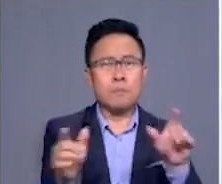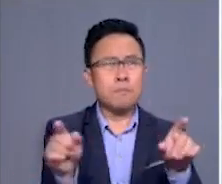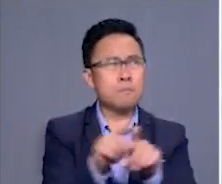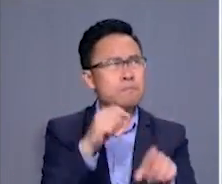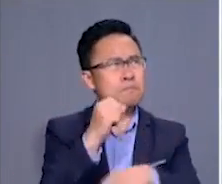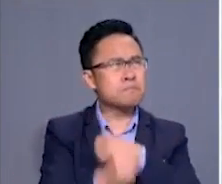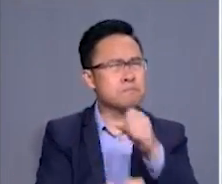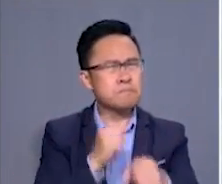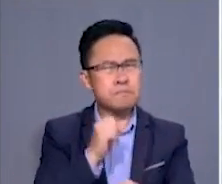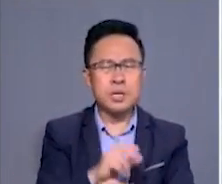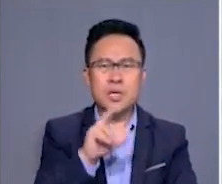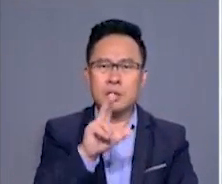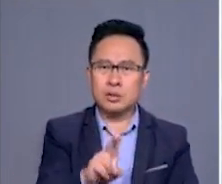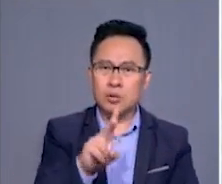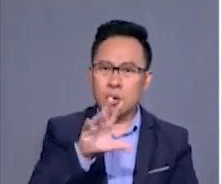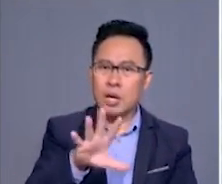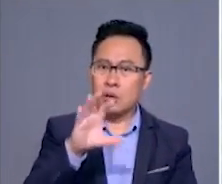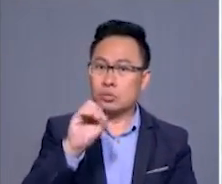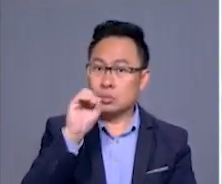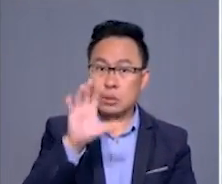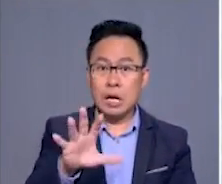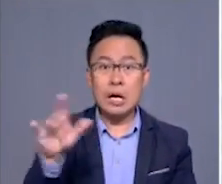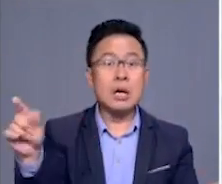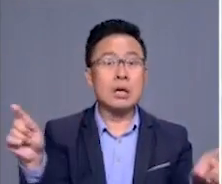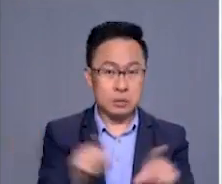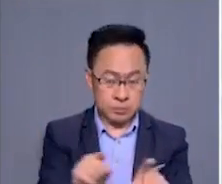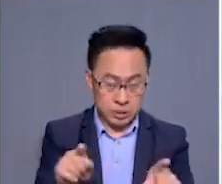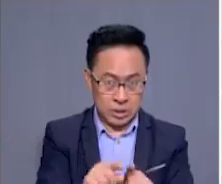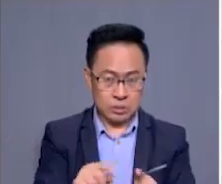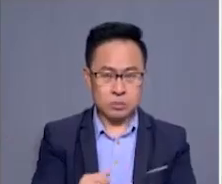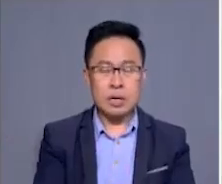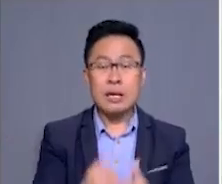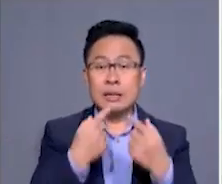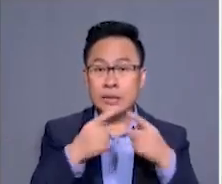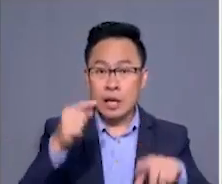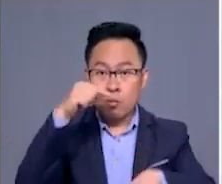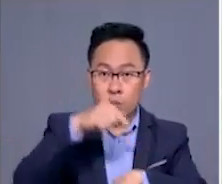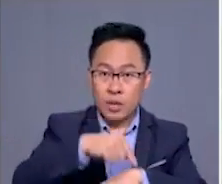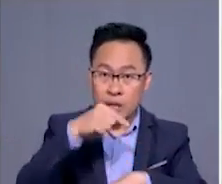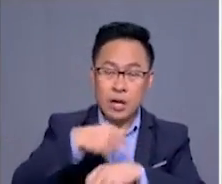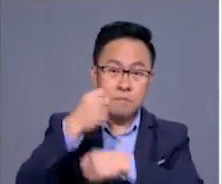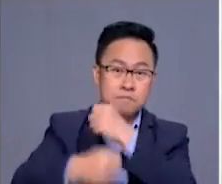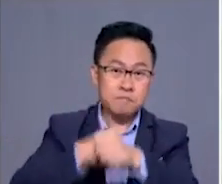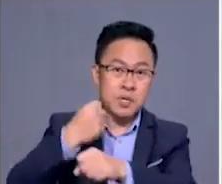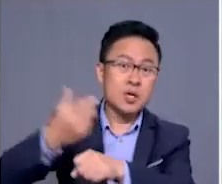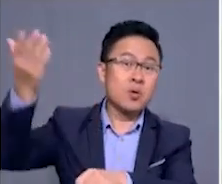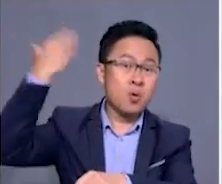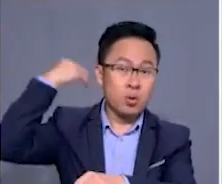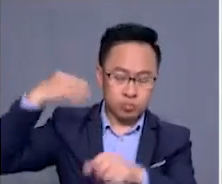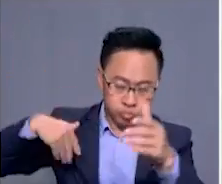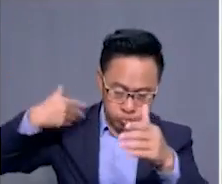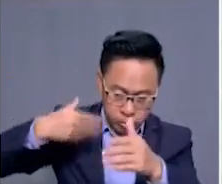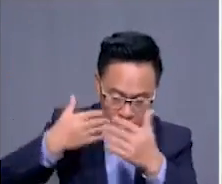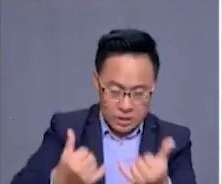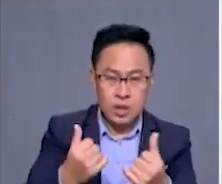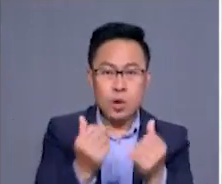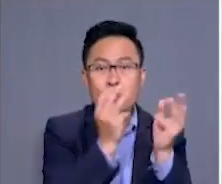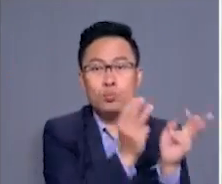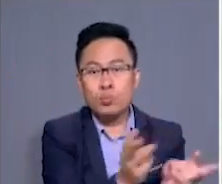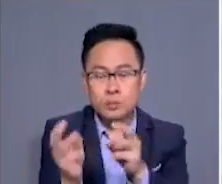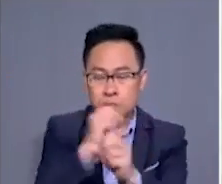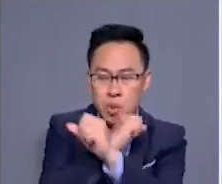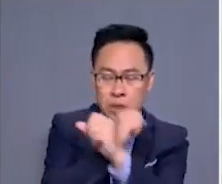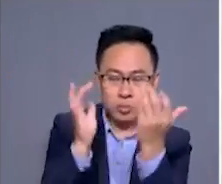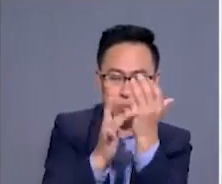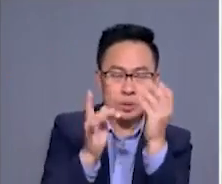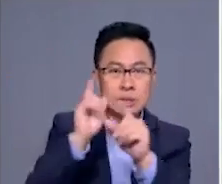ปี2005ได้แต่ว่าสถานการณ์เนี่ยเวลามันเปลี่ยนไปการพัฒนาของการดูแลช่วยเหลือประชาชนหรือว่านวัตกรรมต่างๆมี